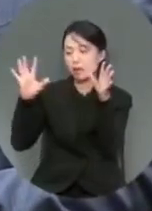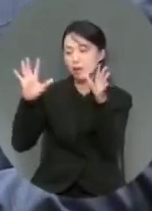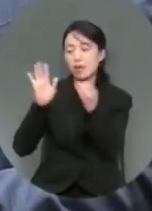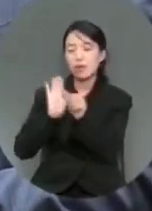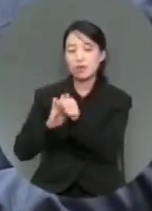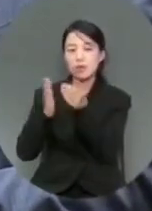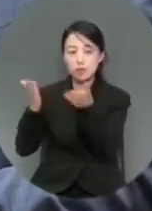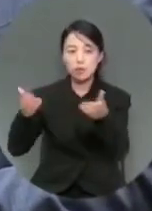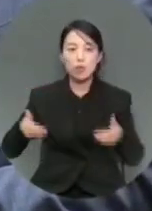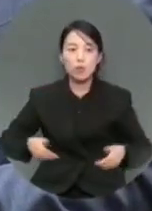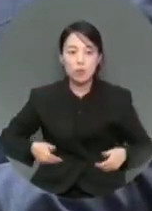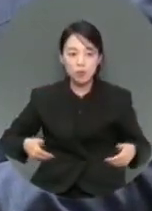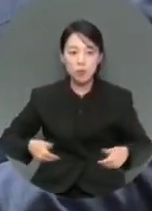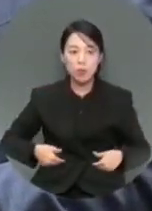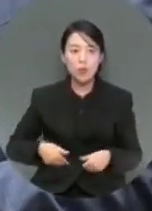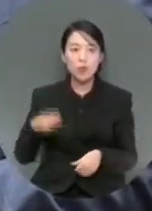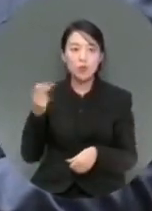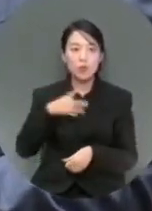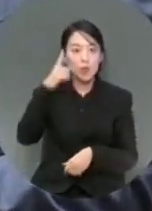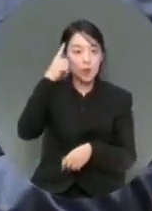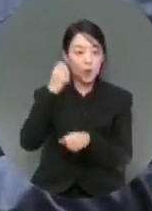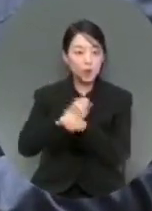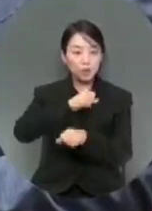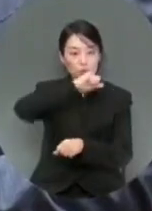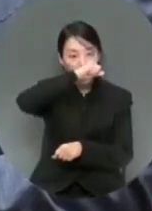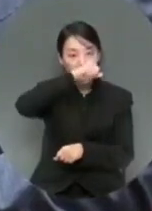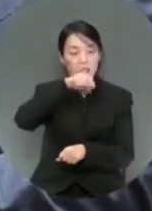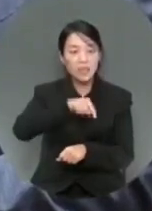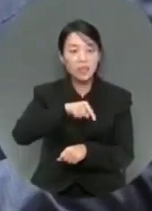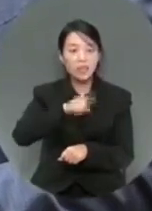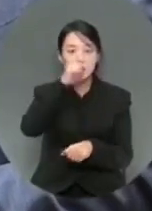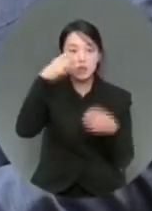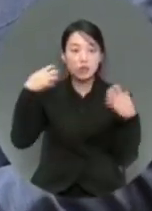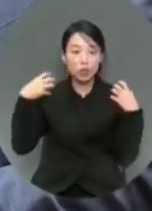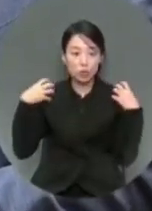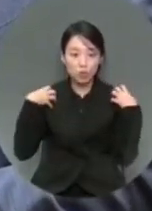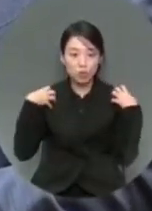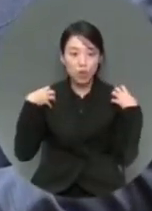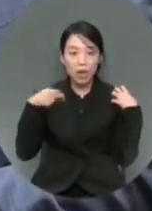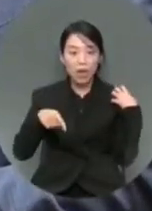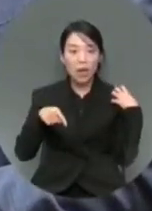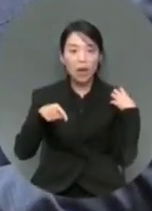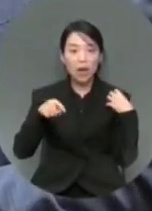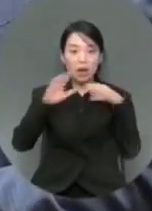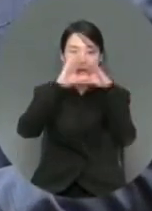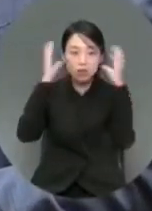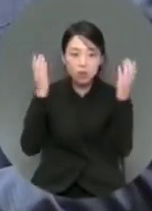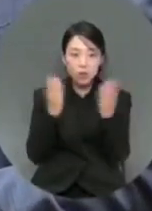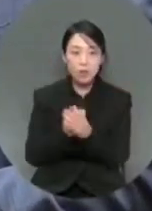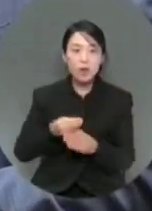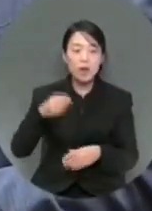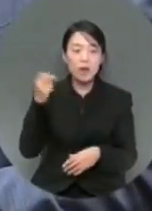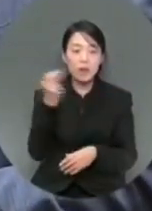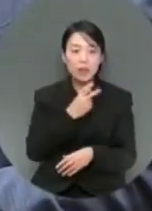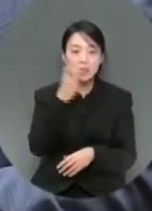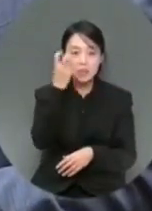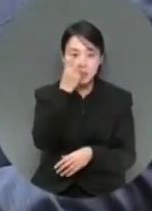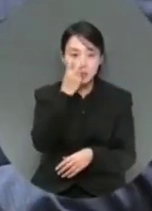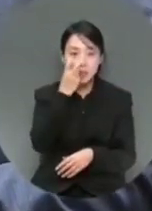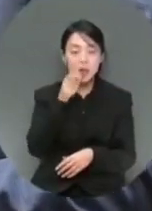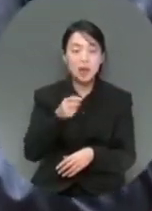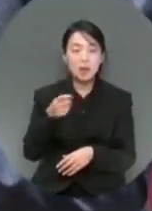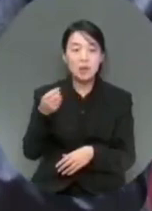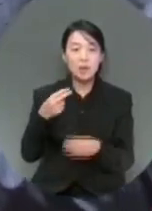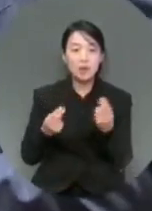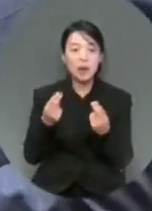합니다. 그리고 R&D 예산을 정부가 제안한 것을 전면 재검토해야 된다고 하시지 마시고 의원님께서도